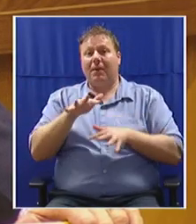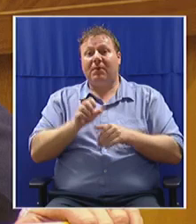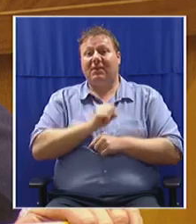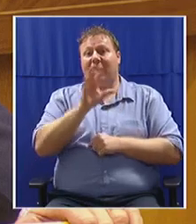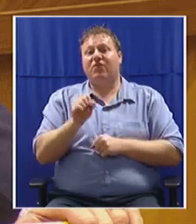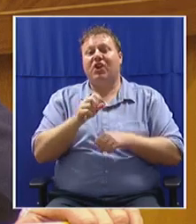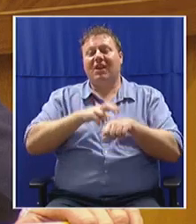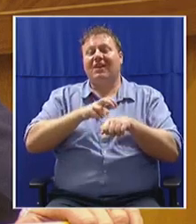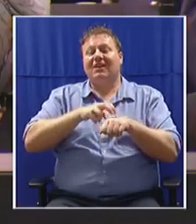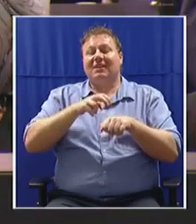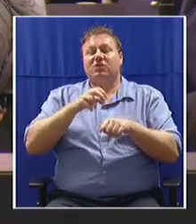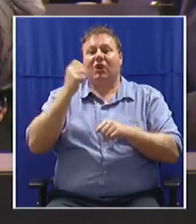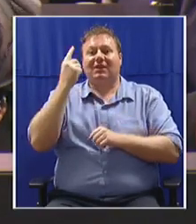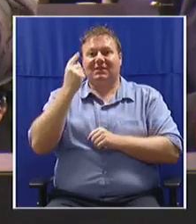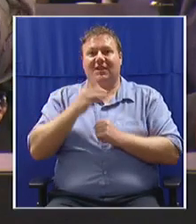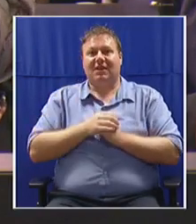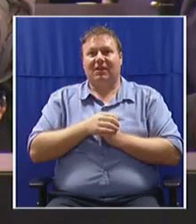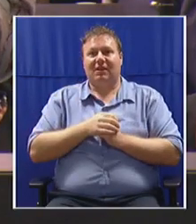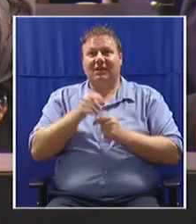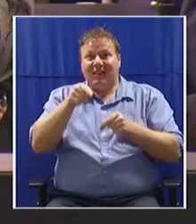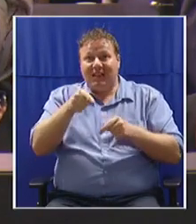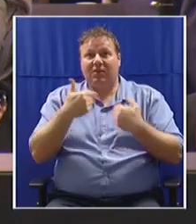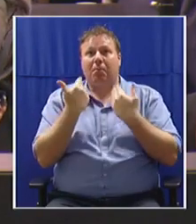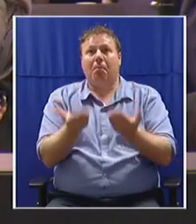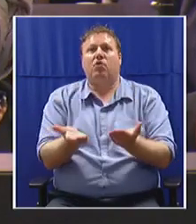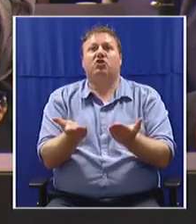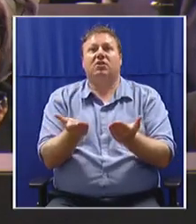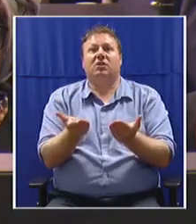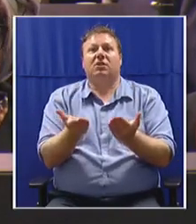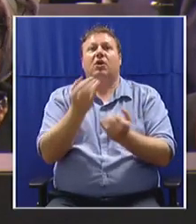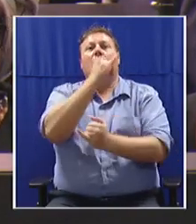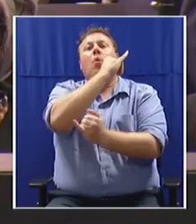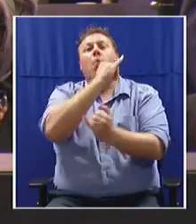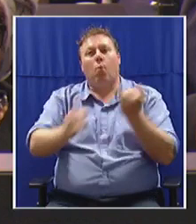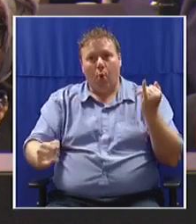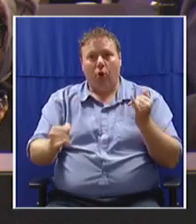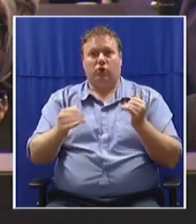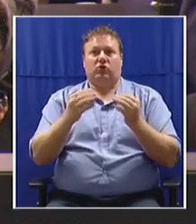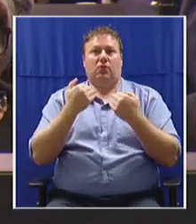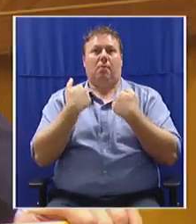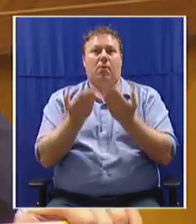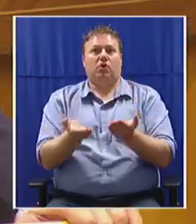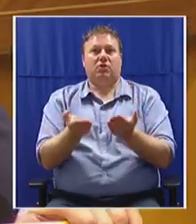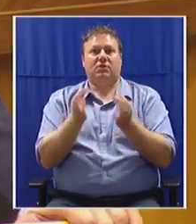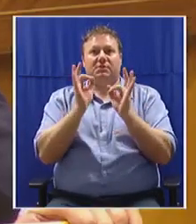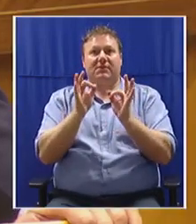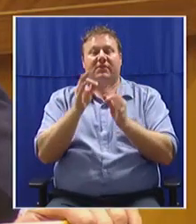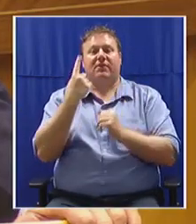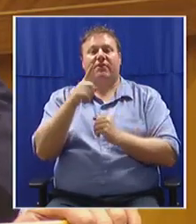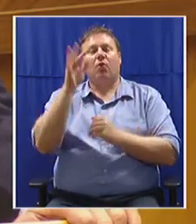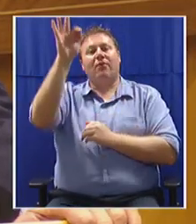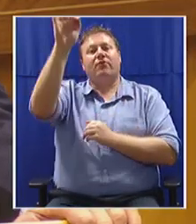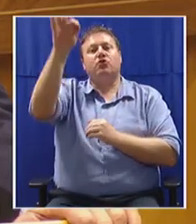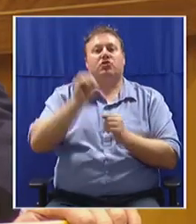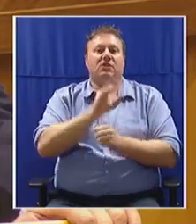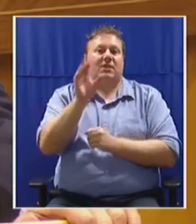hierdie mosie is een van die slegste mosies veral wat betref die toekoms van Suid-Afrika.